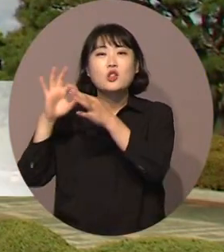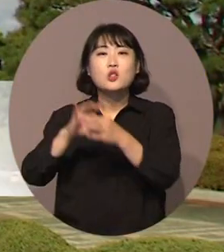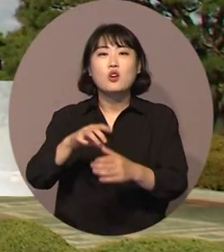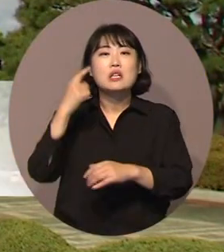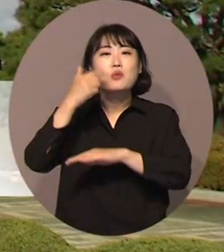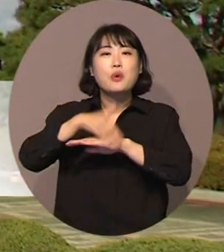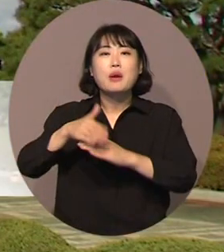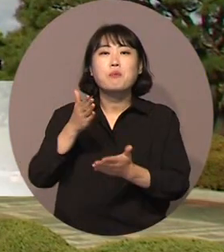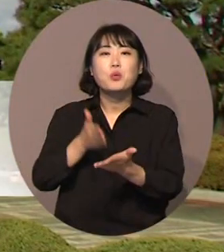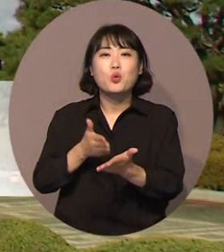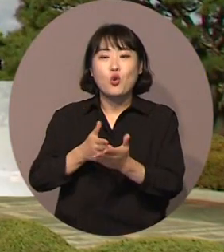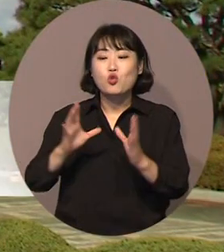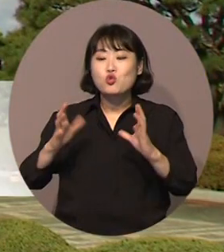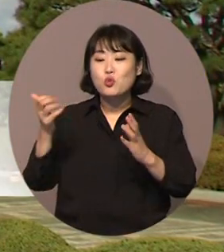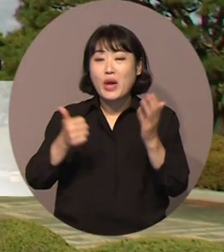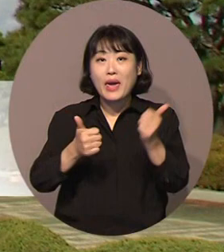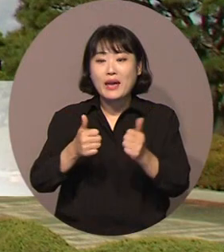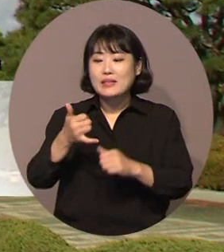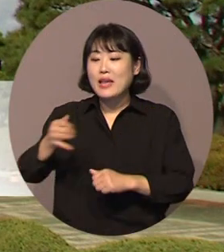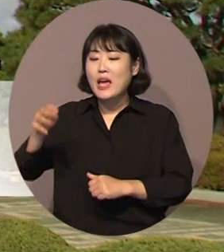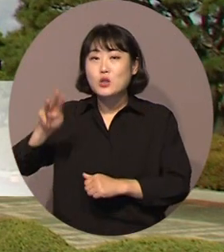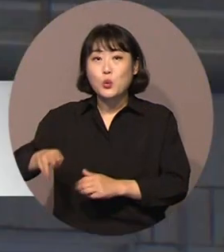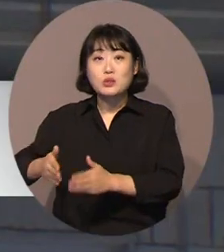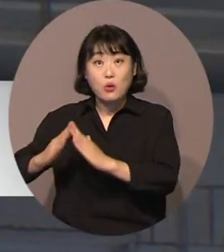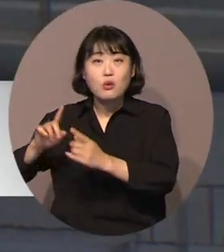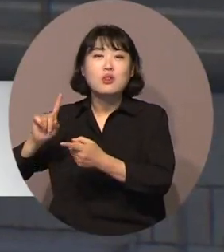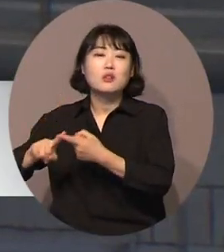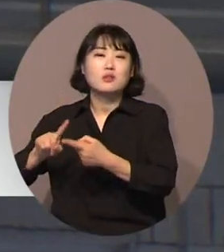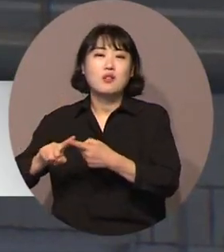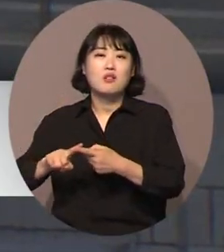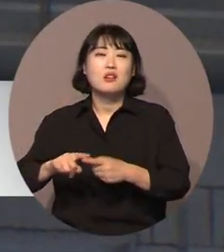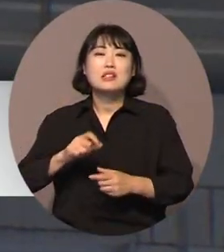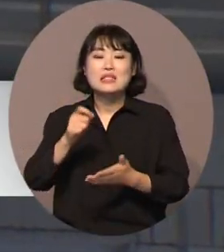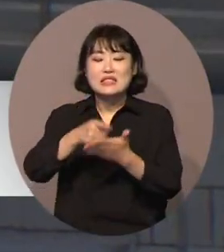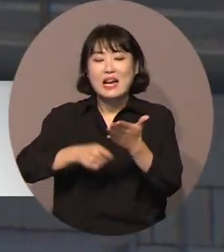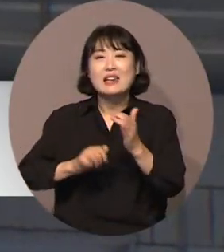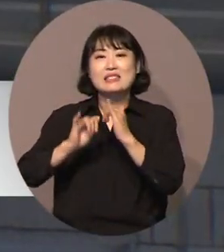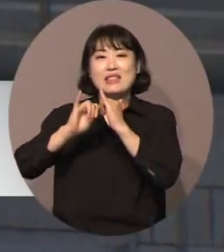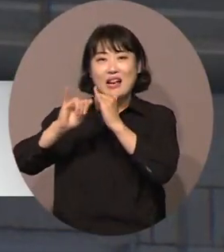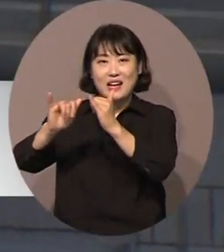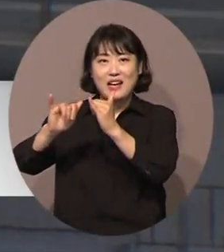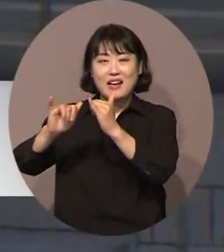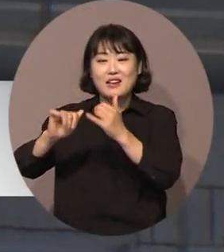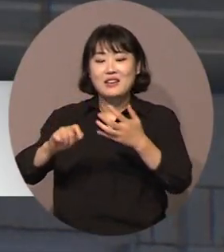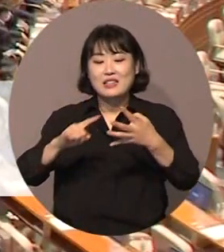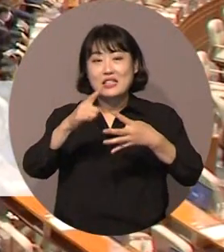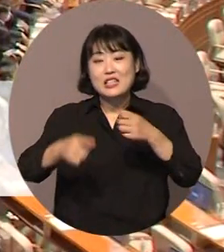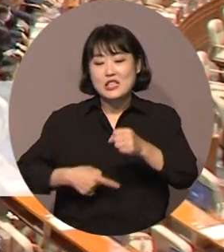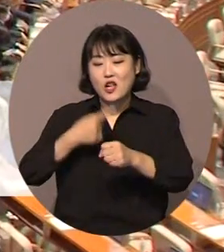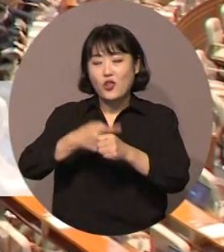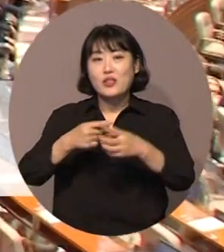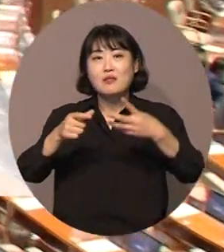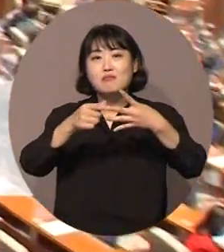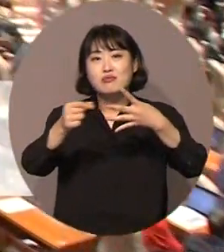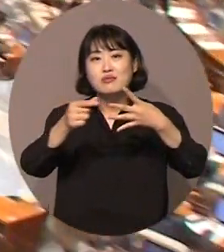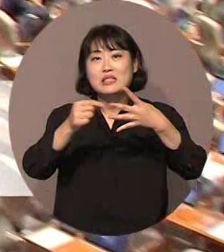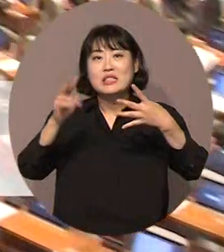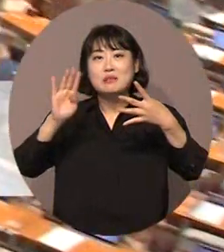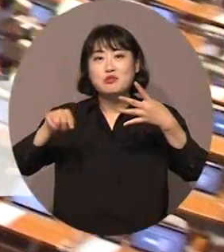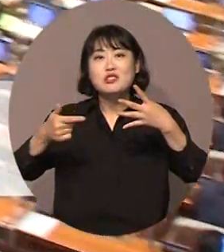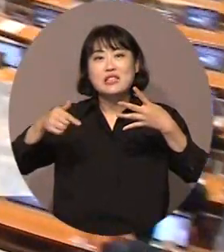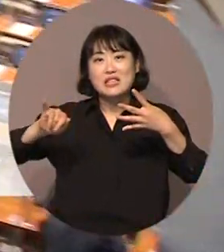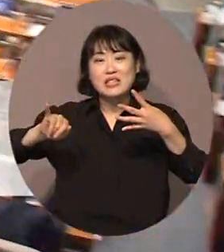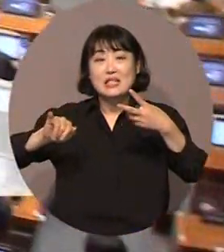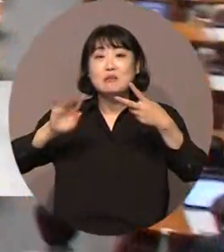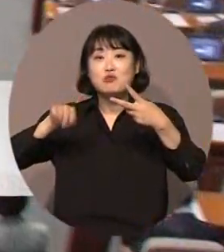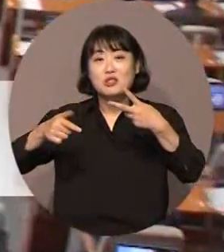기획보도가 모교 언론 잉클럽 이사분기 이달의 기자상 방송부문 수상작으로 선정됐습니다 목요